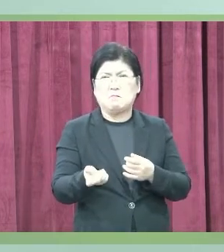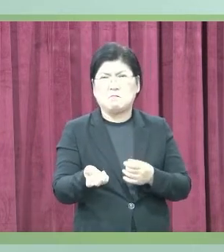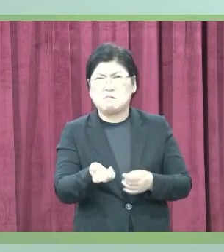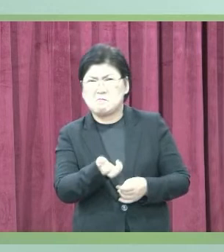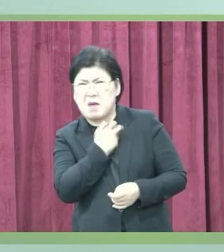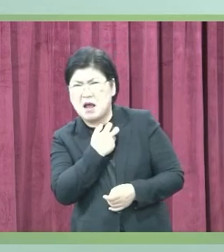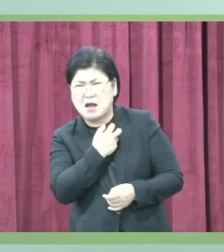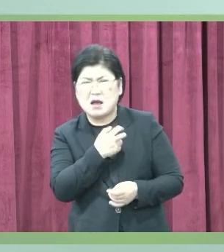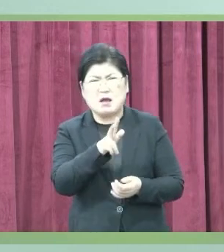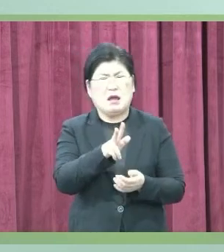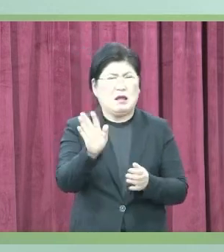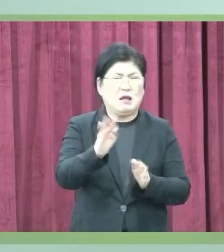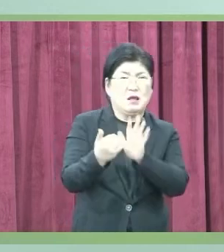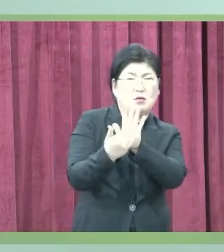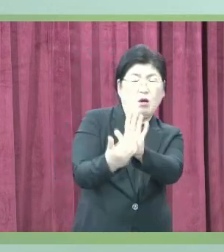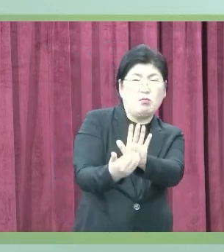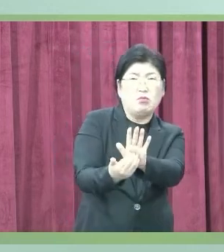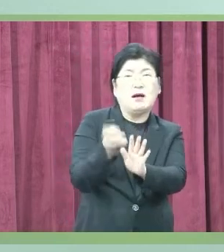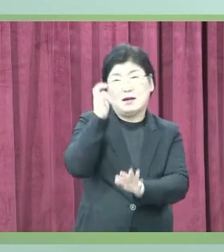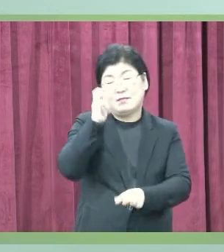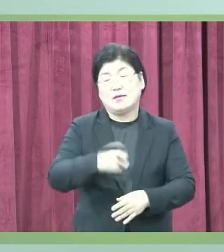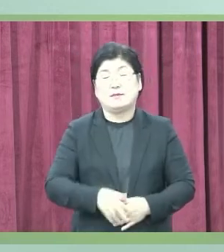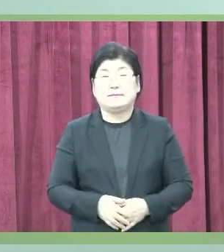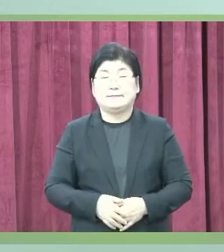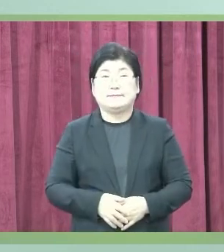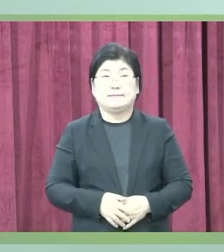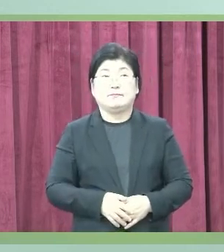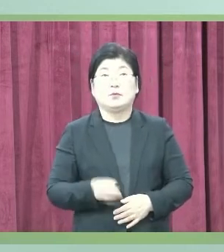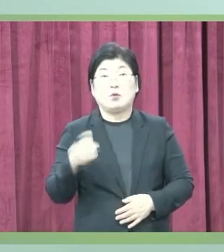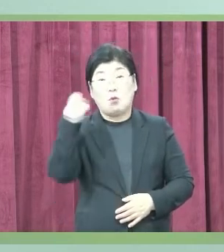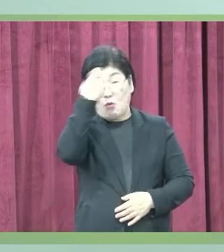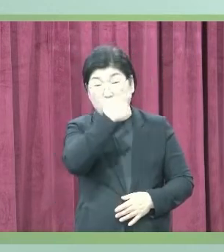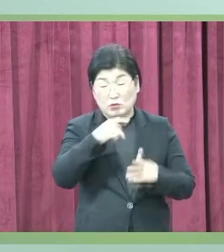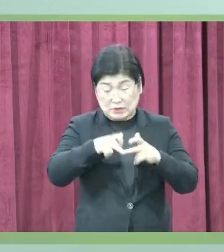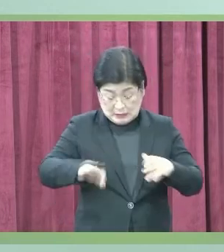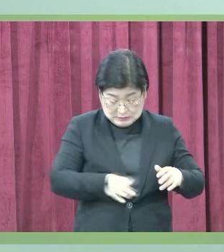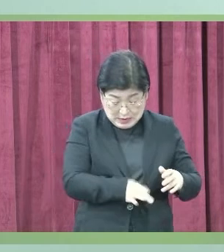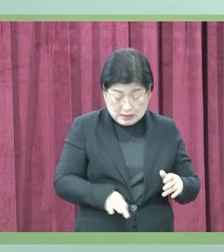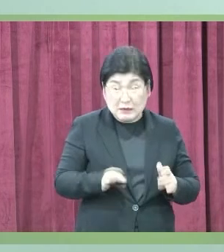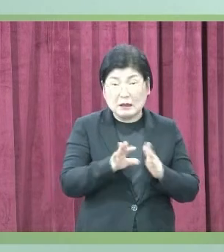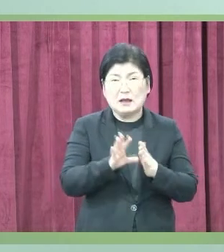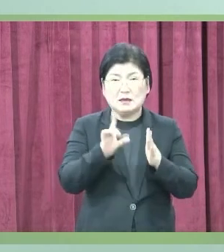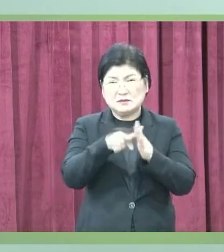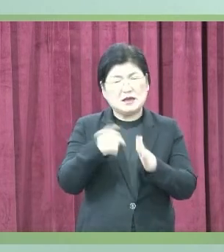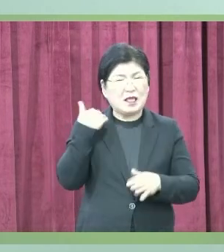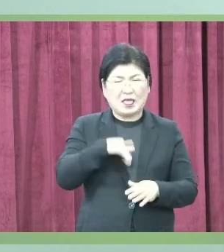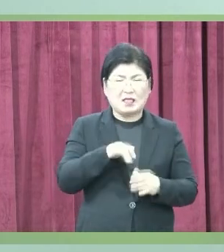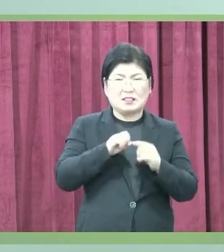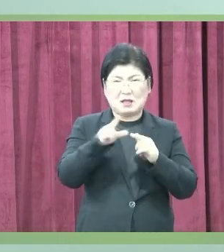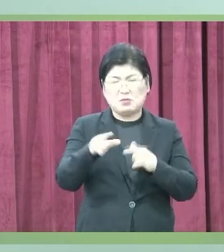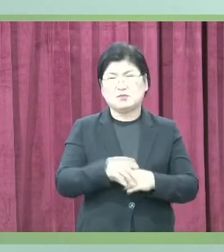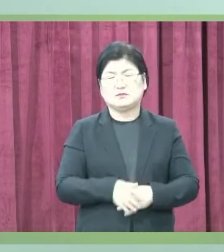오히려 건강검진을 받지 않나라는 생각을 해봤습니다. 그리고 안면, 장루, 요루 장애에서도 시간이 없다라는 부분이